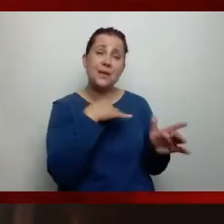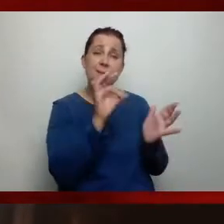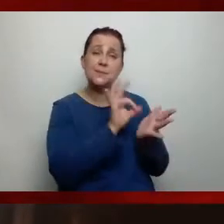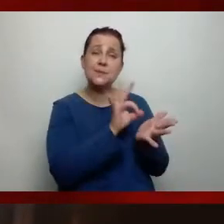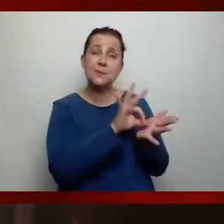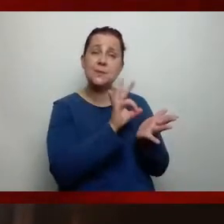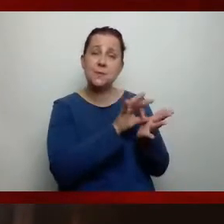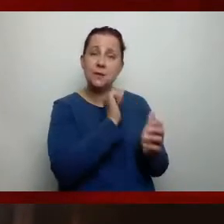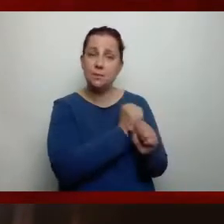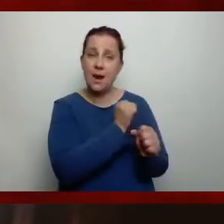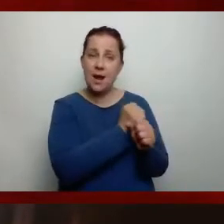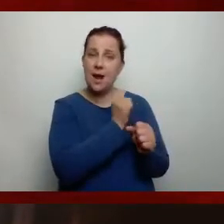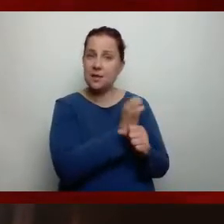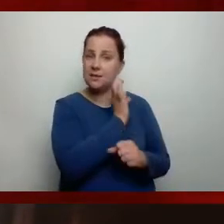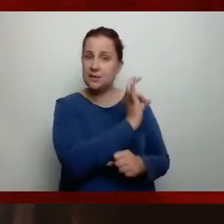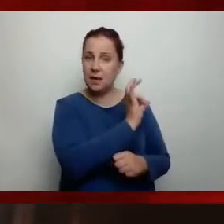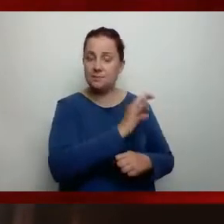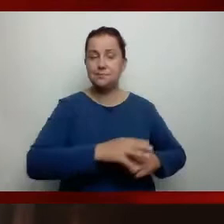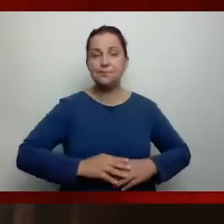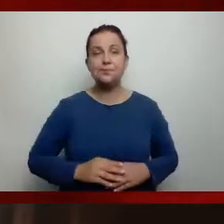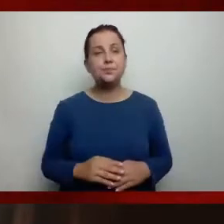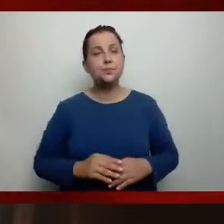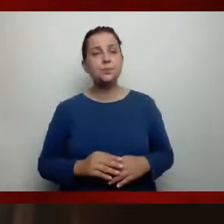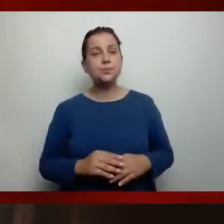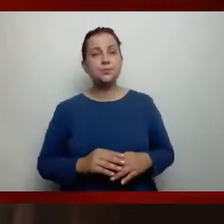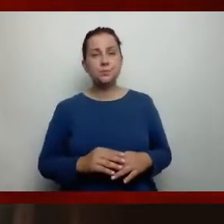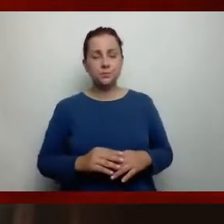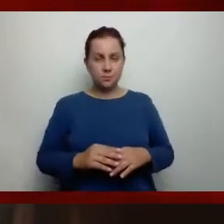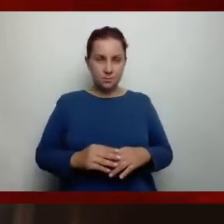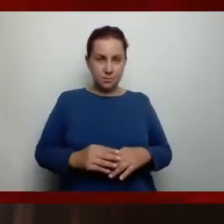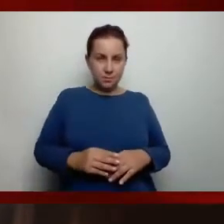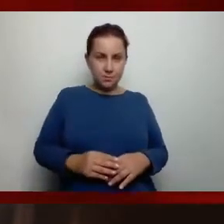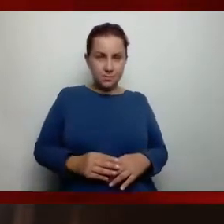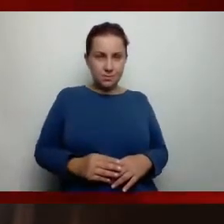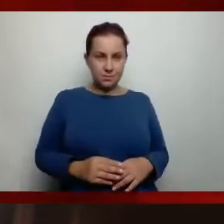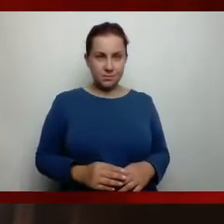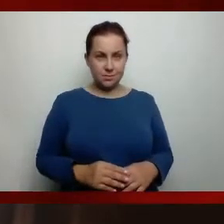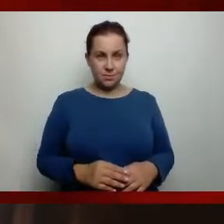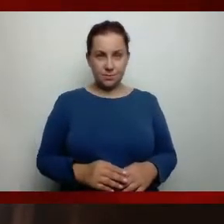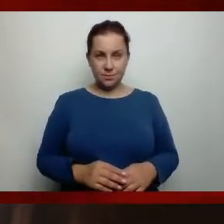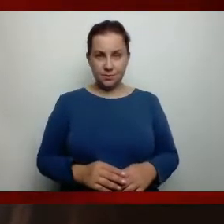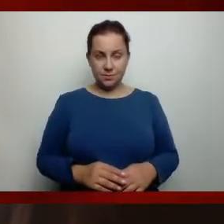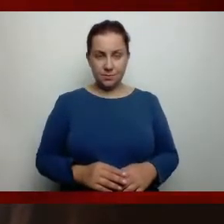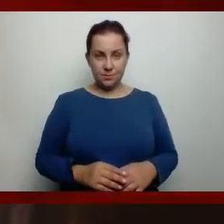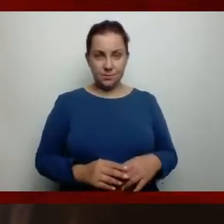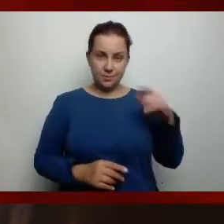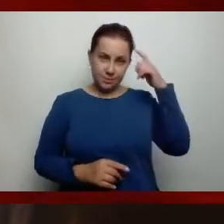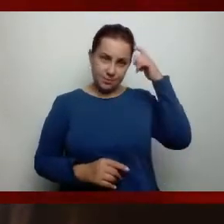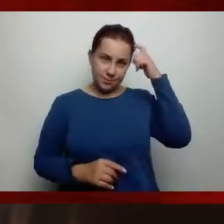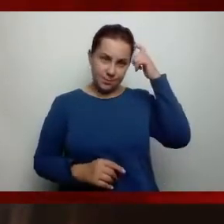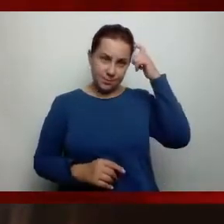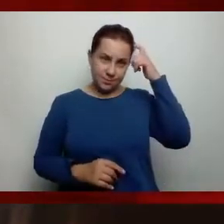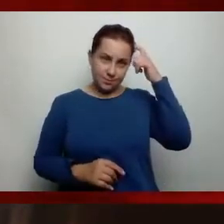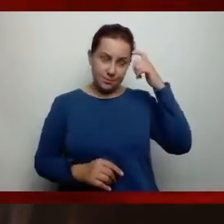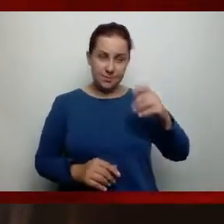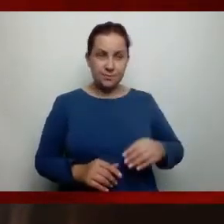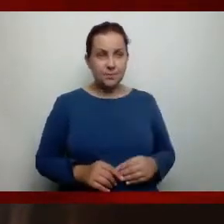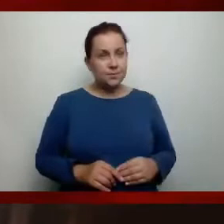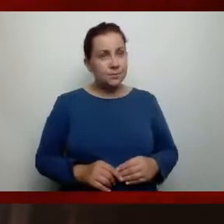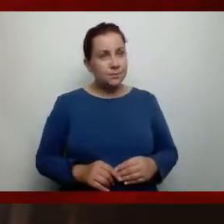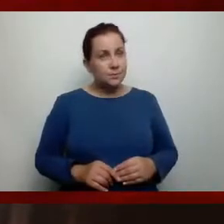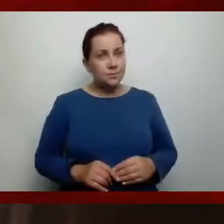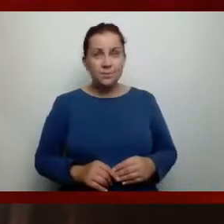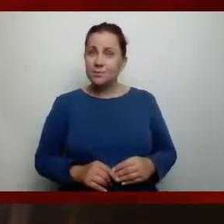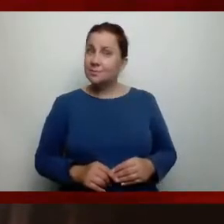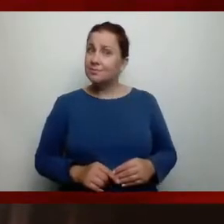systematyczny, jeśli chodzi o pracę i rzeczywiście był no, takim tytanem no, pracy. Ale on na pewno nie był narkomanem.